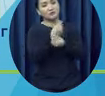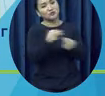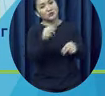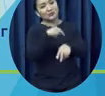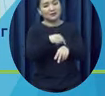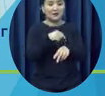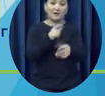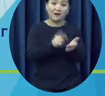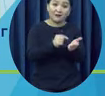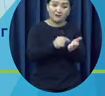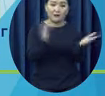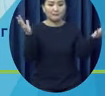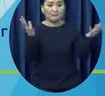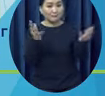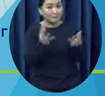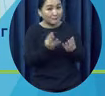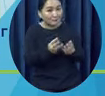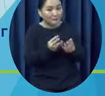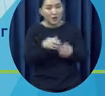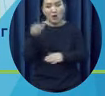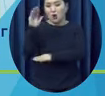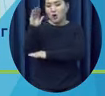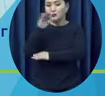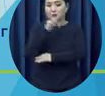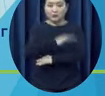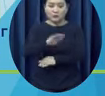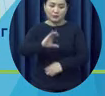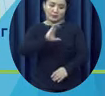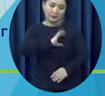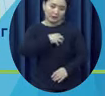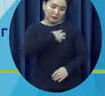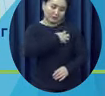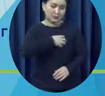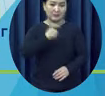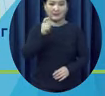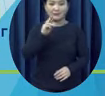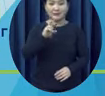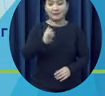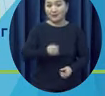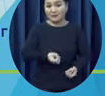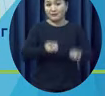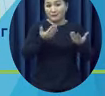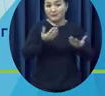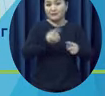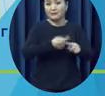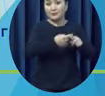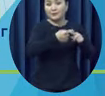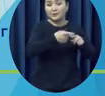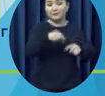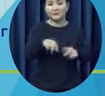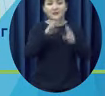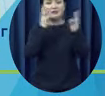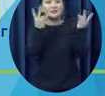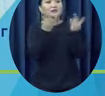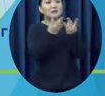нэлээд хомигдсантай холбоотойгоор өсвөр насны хүүхдүүдийн маань сэтгэл зүйн хямрал бас гарах нь бол эрсдэл нэмэгдээд байгаа. Нийгэмшгүүд бол